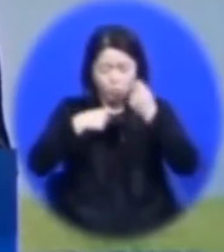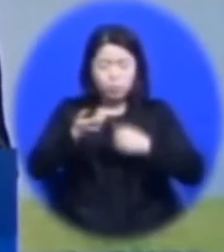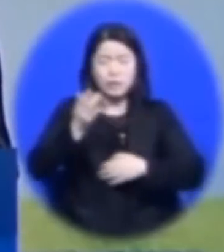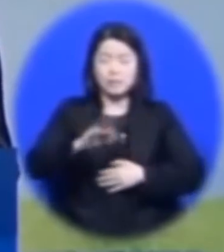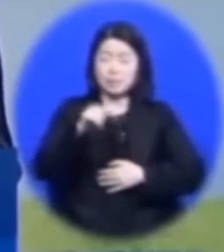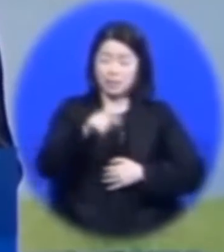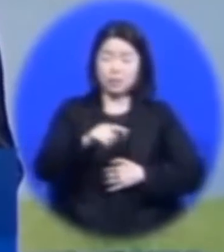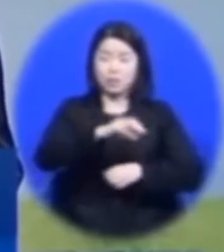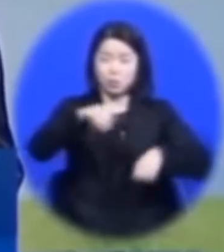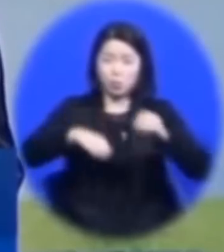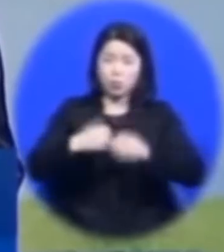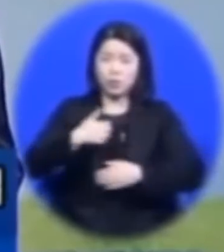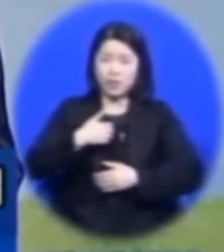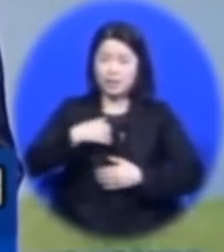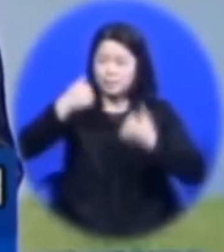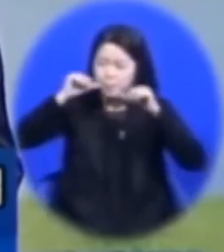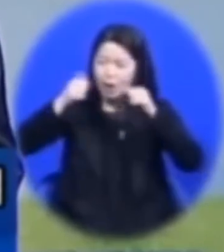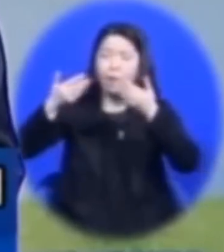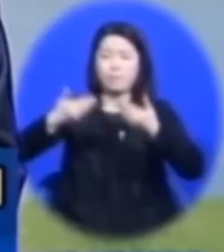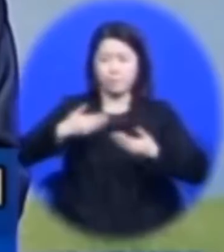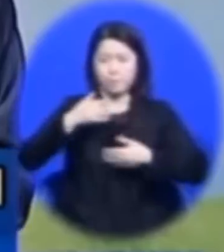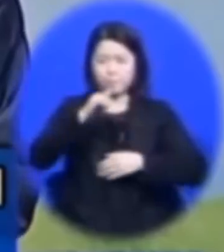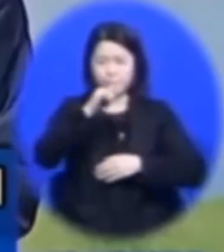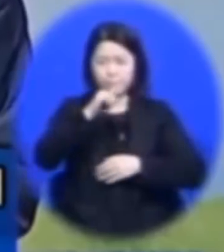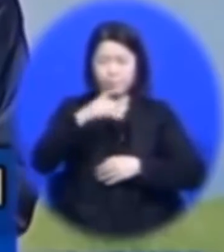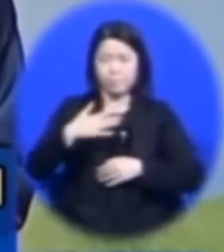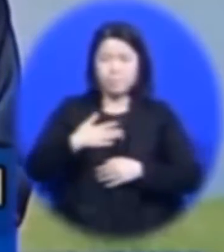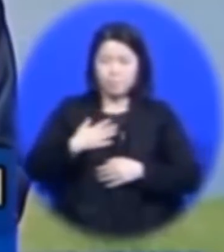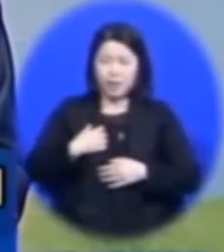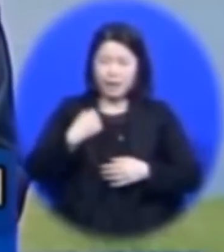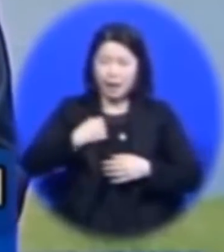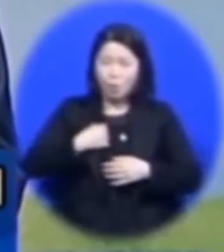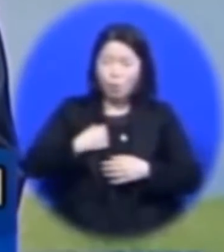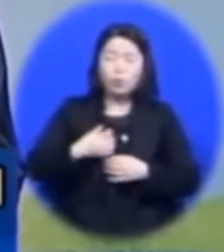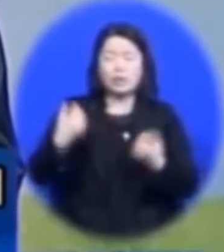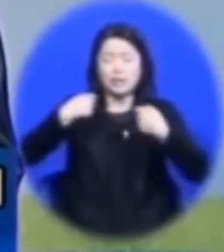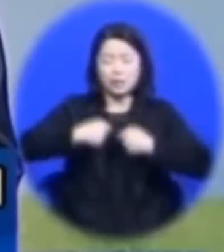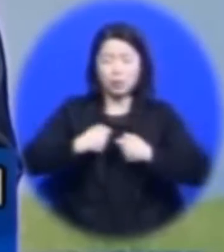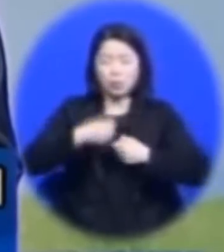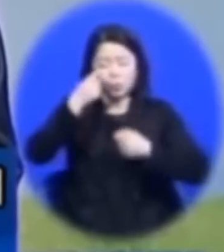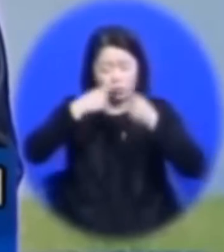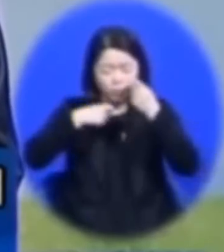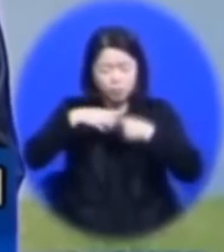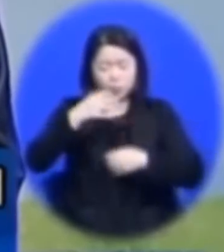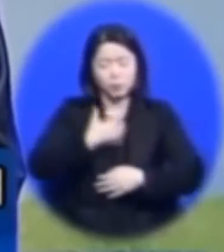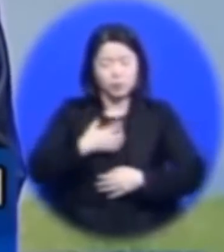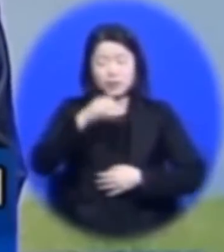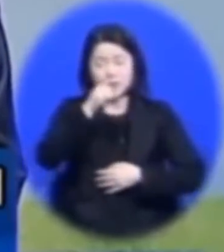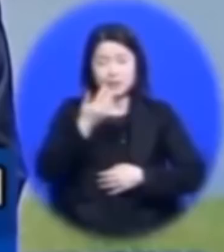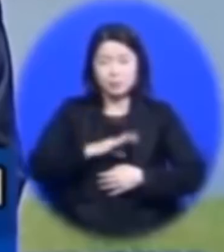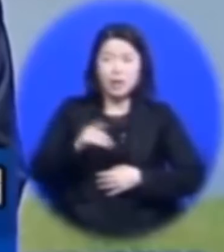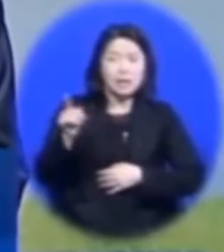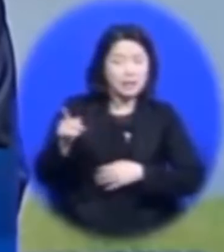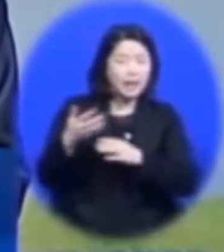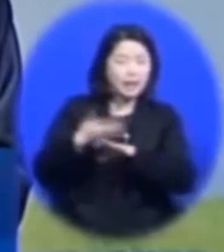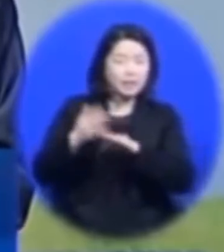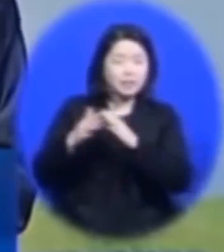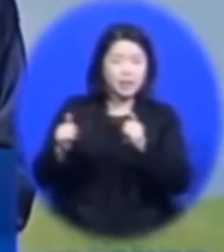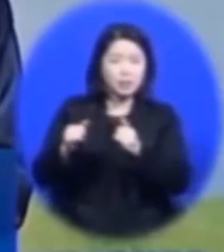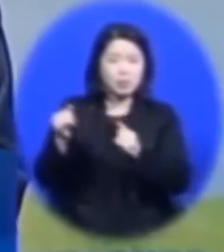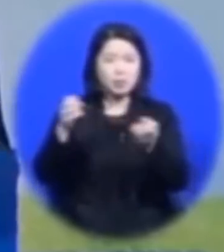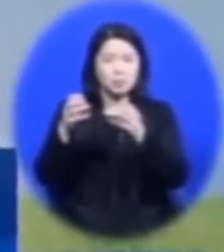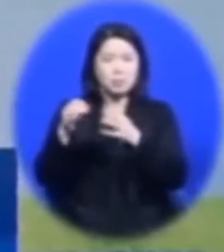오히려 나에게는 조롱거리가 되었습니다 내가 배워 옷을 입고서 슬퍼 하였으나 오히려 그들에게는 말꼬리가 되었습니다